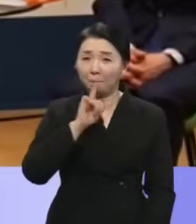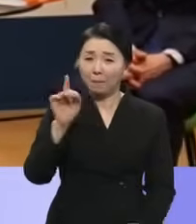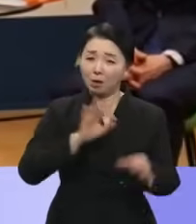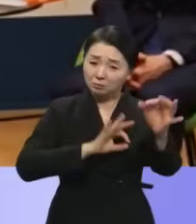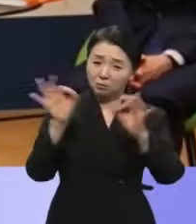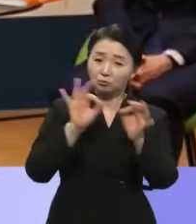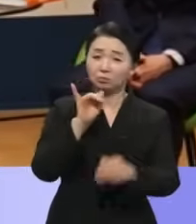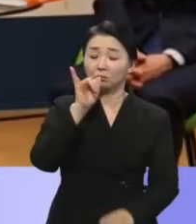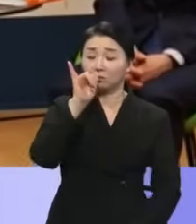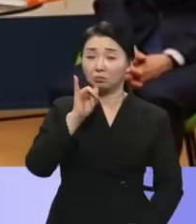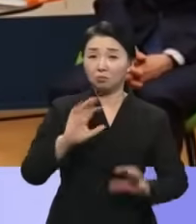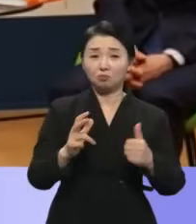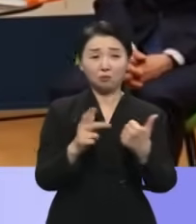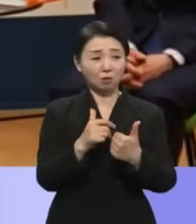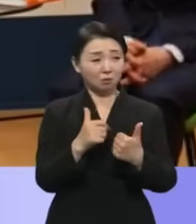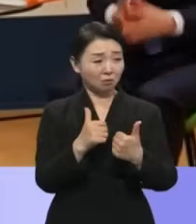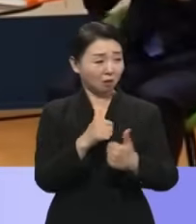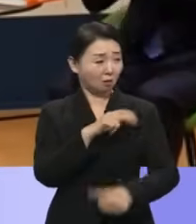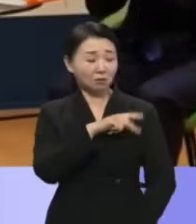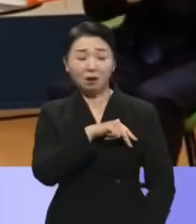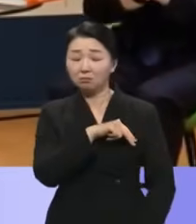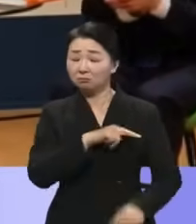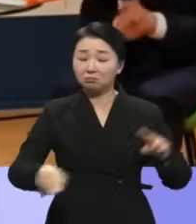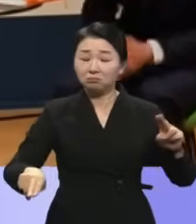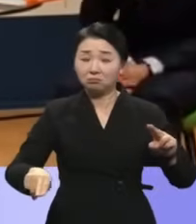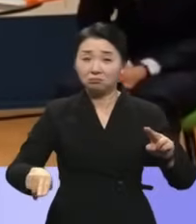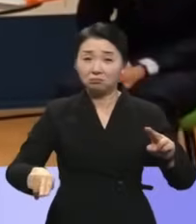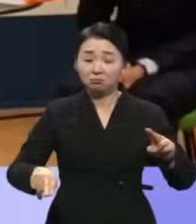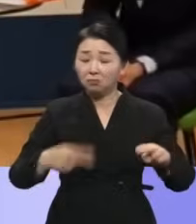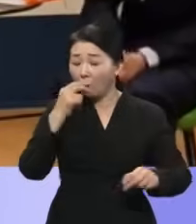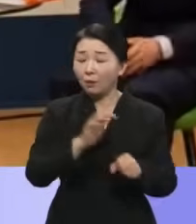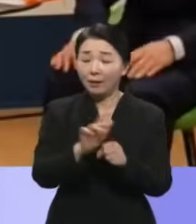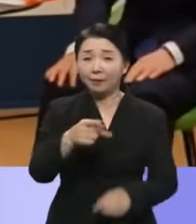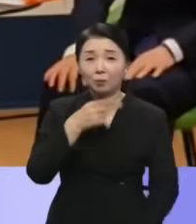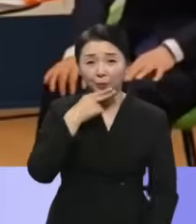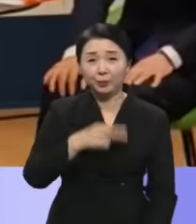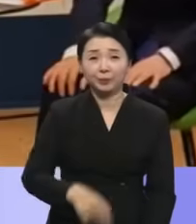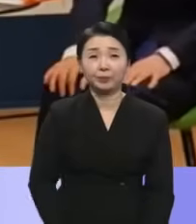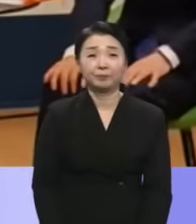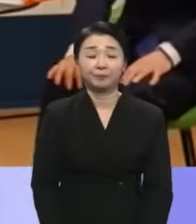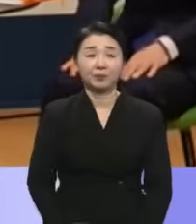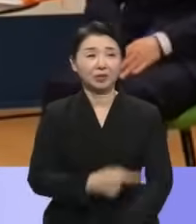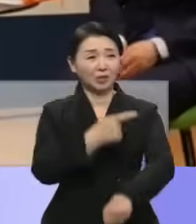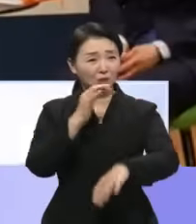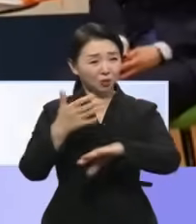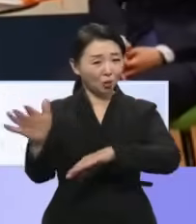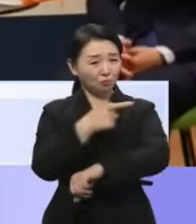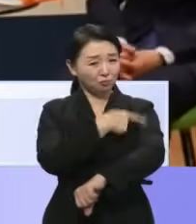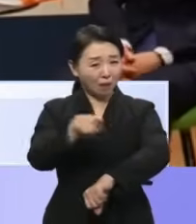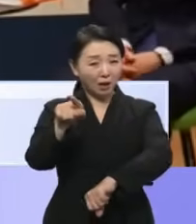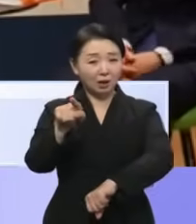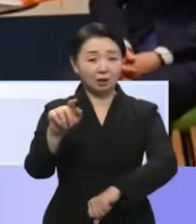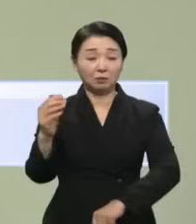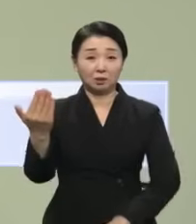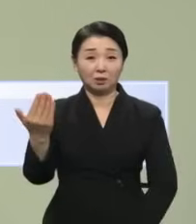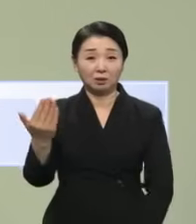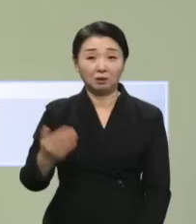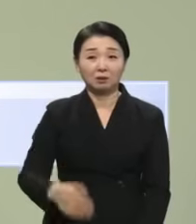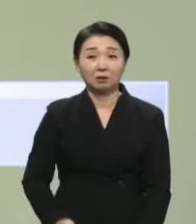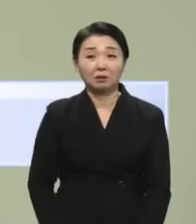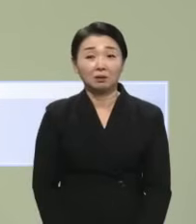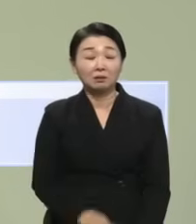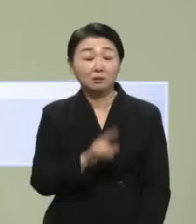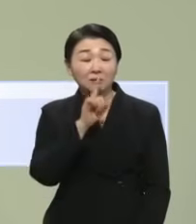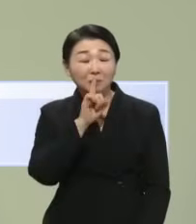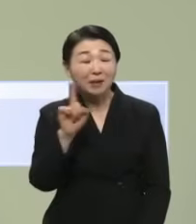국회원 상실한게 하나도 억울할 일이 없는 겁니다 국회 할 자격이 아 처음부터 없었다 그 생각이 듭니다이 정도 가지고 사실 뭘 뭔